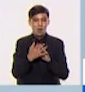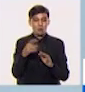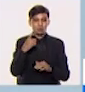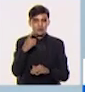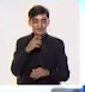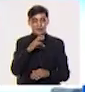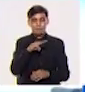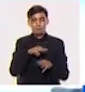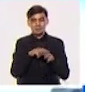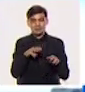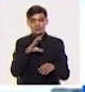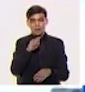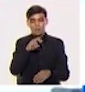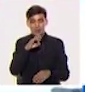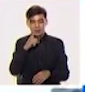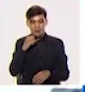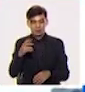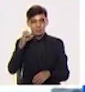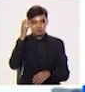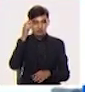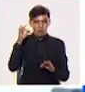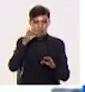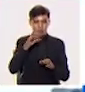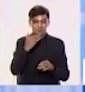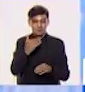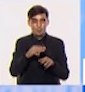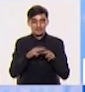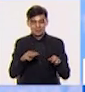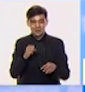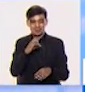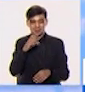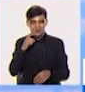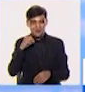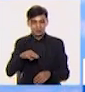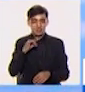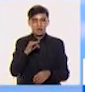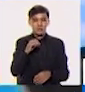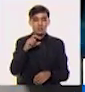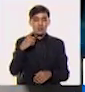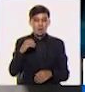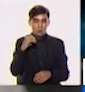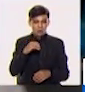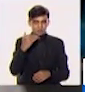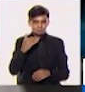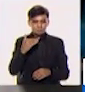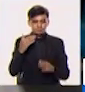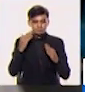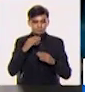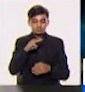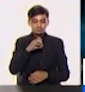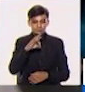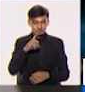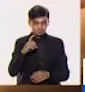министрі Сапархан Омаров, білім және ғылым министрі Асхат Аймағамбетов, экология министрі Мағзұм Мырзағали, қаржы